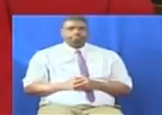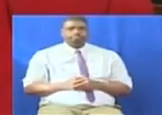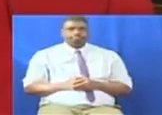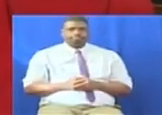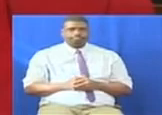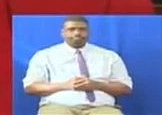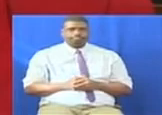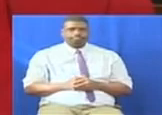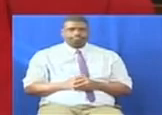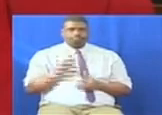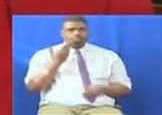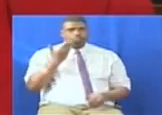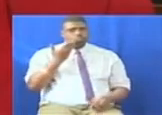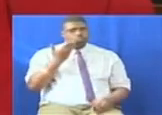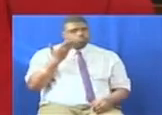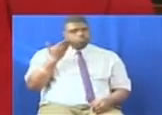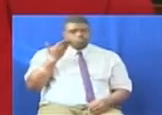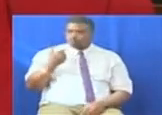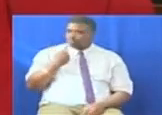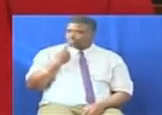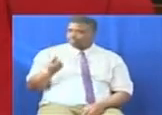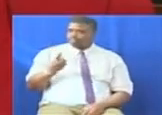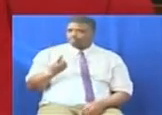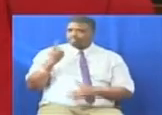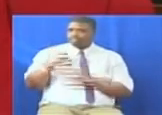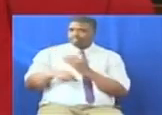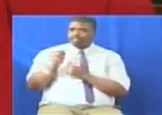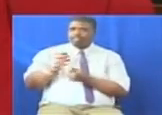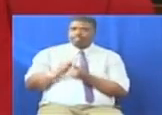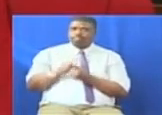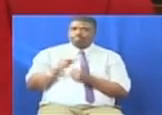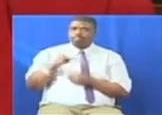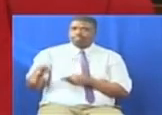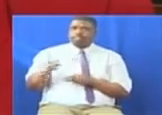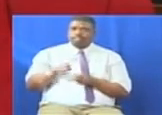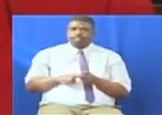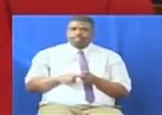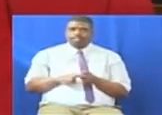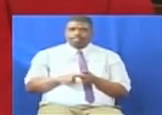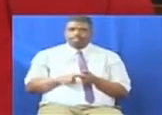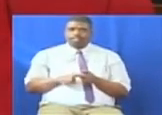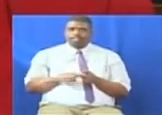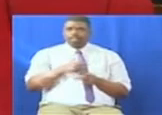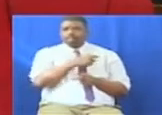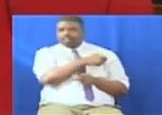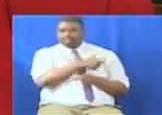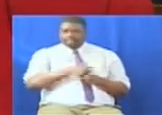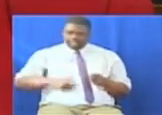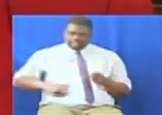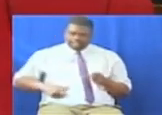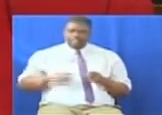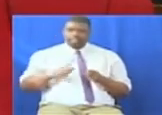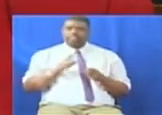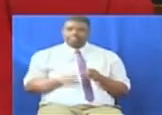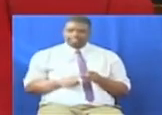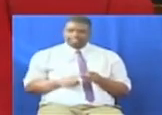Wanasema wazungu, rais kwenye jambo hili amekwenda against all odds.